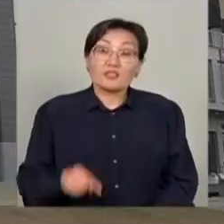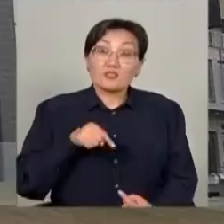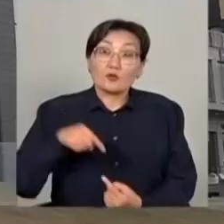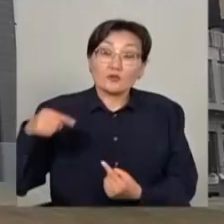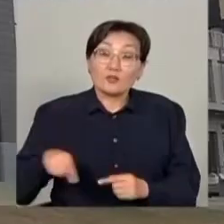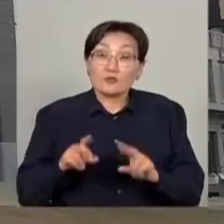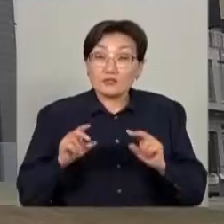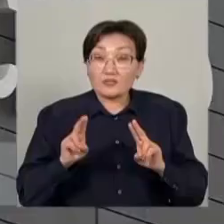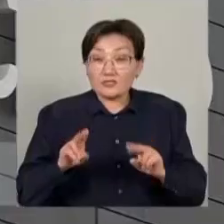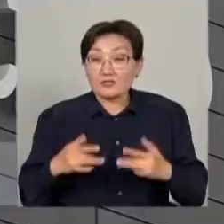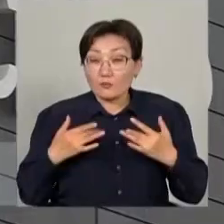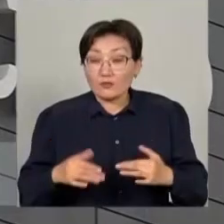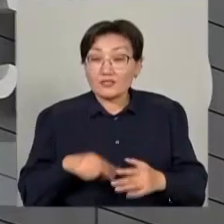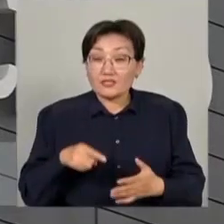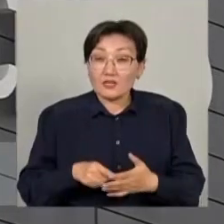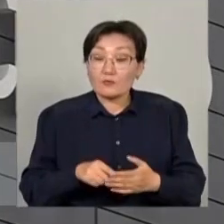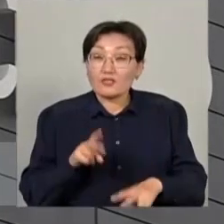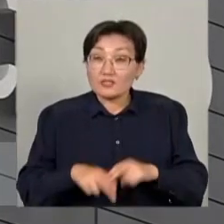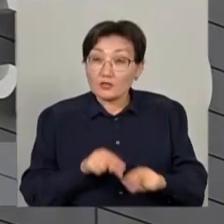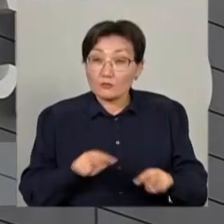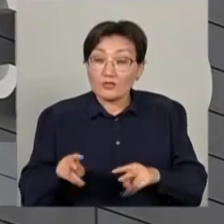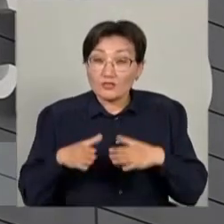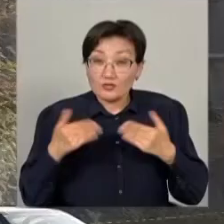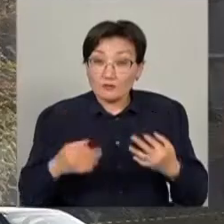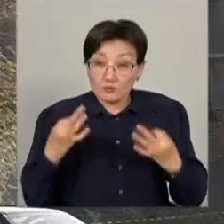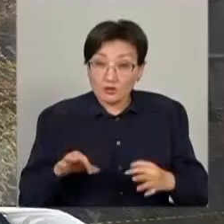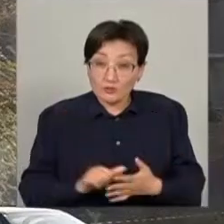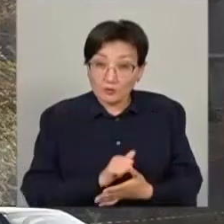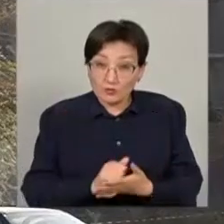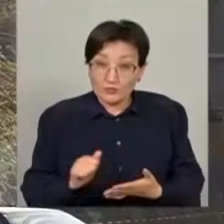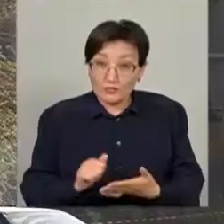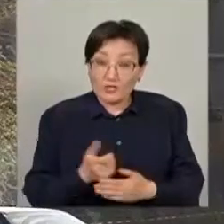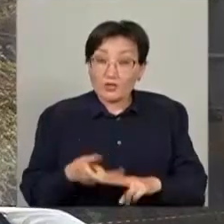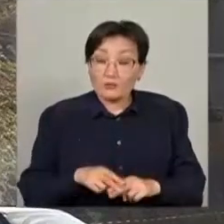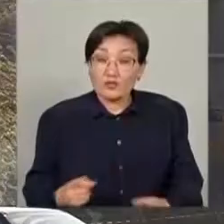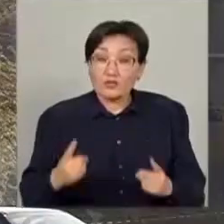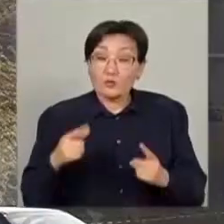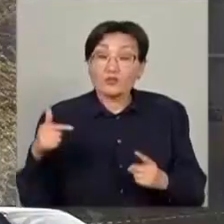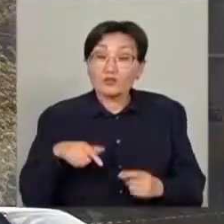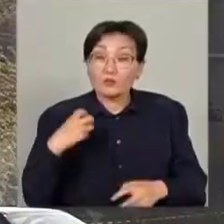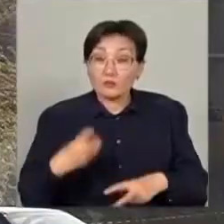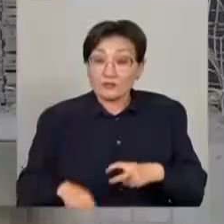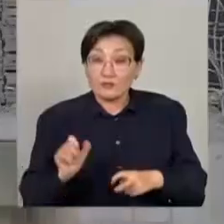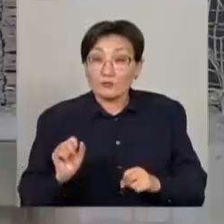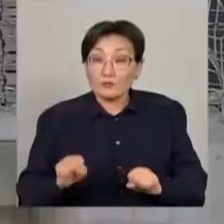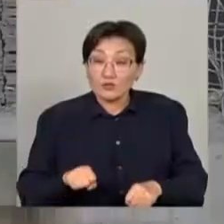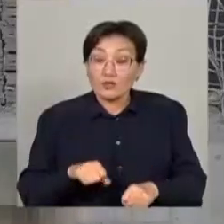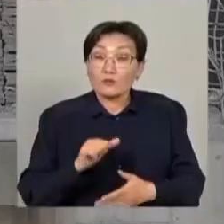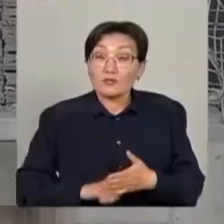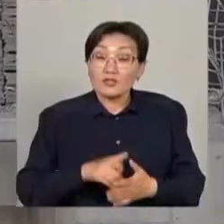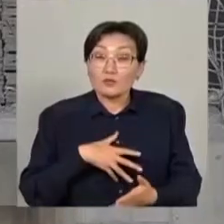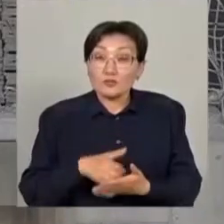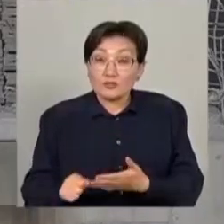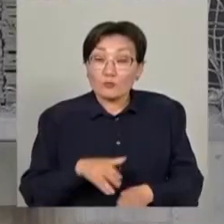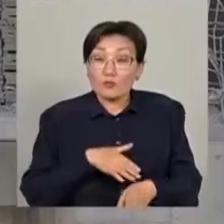Несоответствие требованиям градостроительного контроля и отсутствие разрешительных документов. Эти грубые нарушения могут стать основанием для сноса